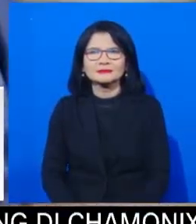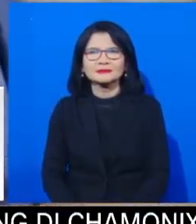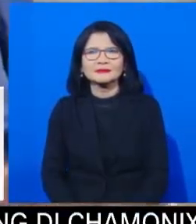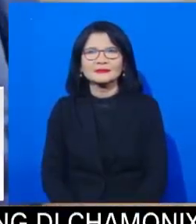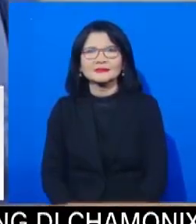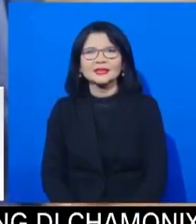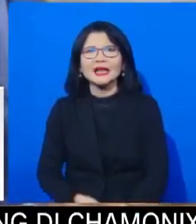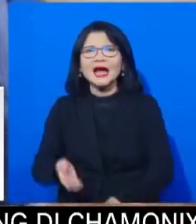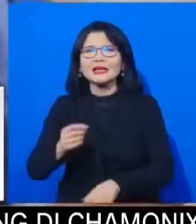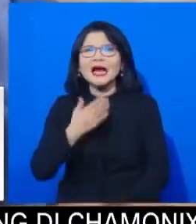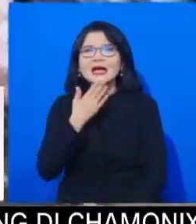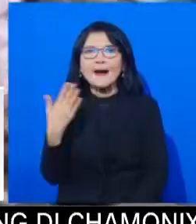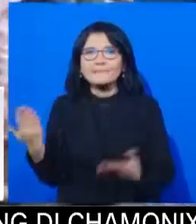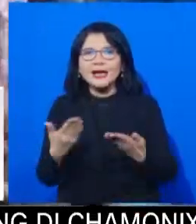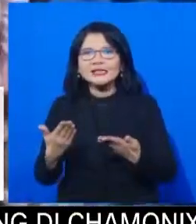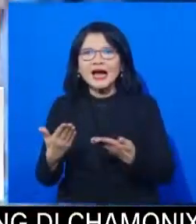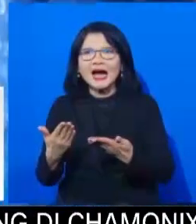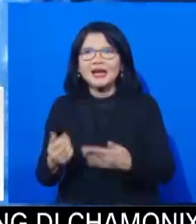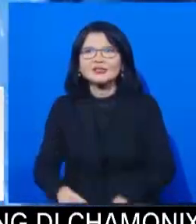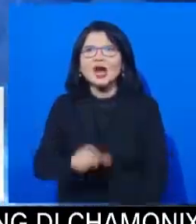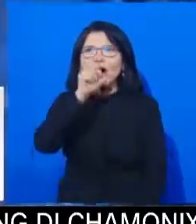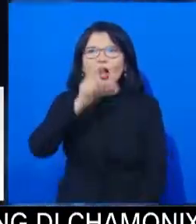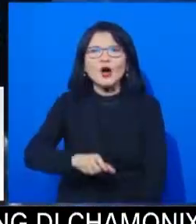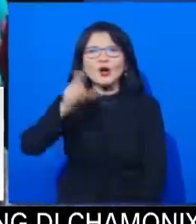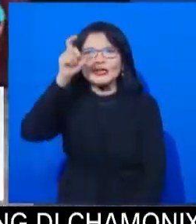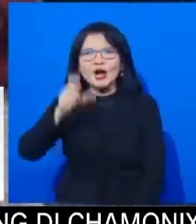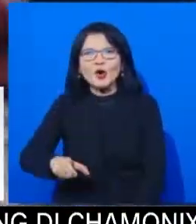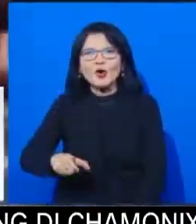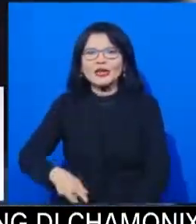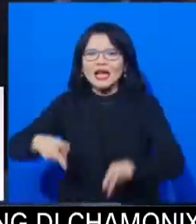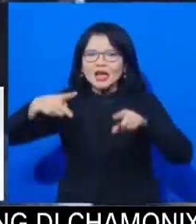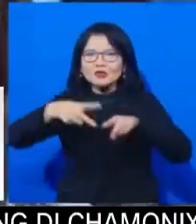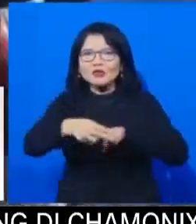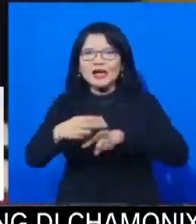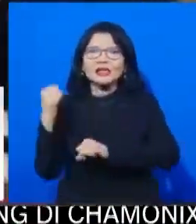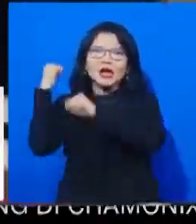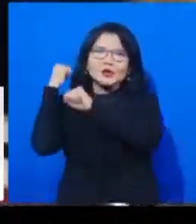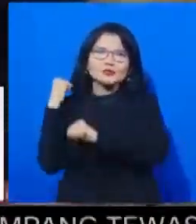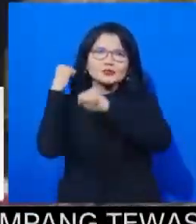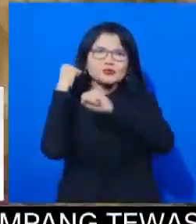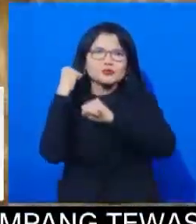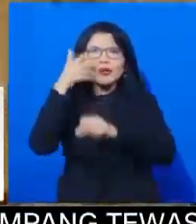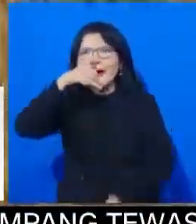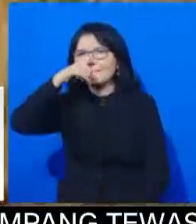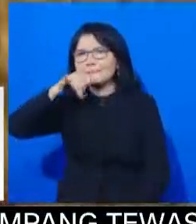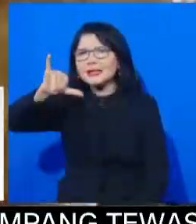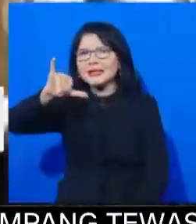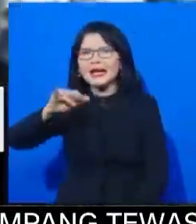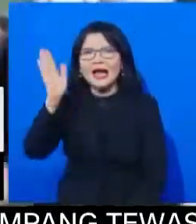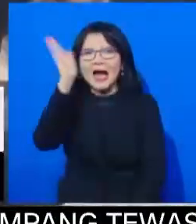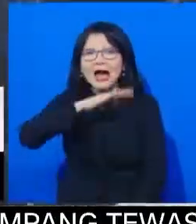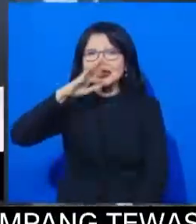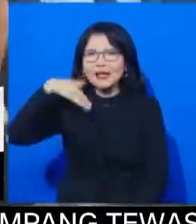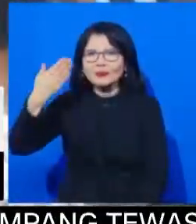Tradisi mengarak pengantin sunat masih terus dijaga masyarakat Kecamatan Menes, Kabupaten Pandeglang, Banten, seperti yang digelar pada Sabtu